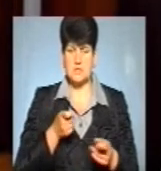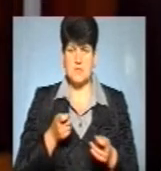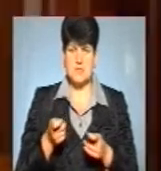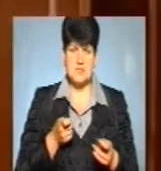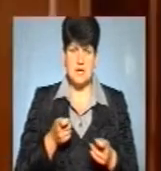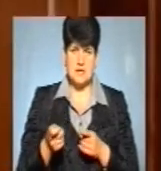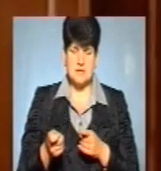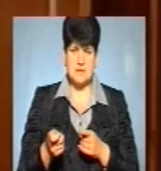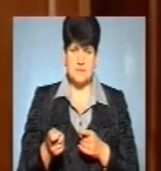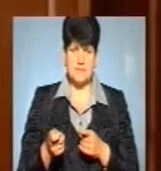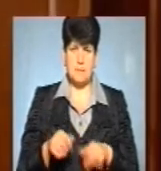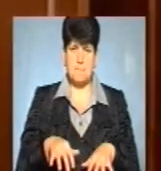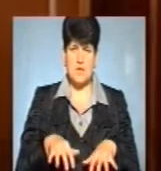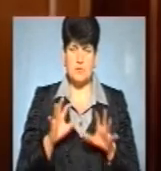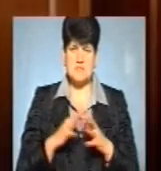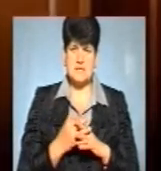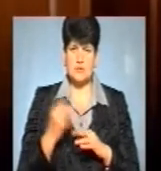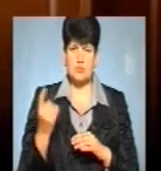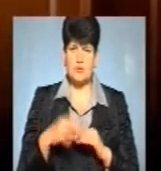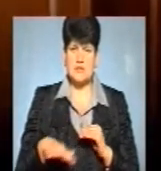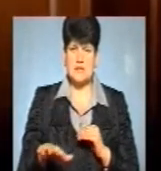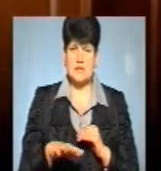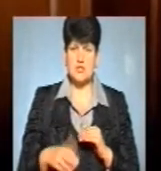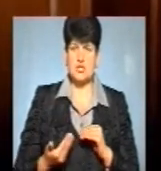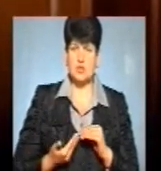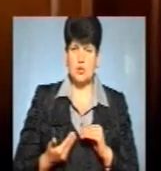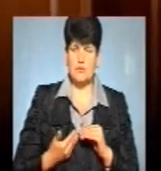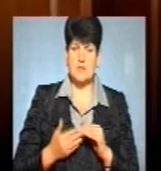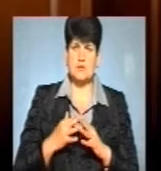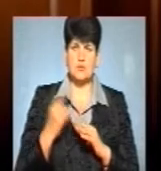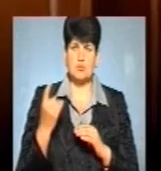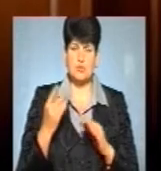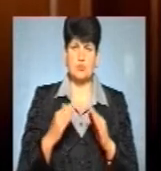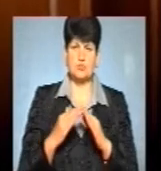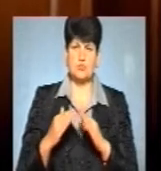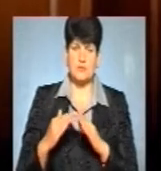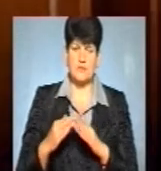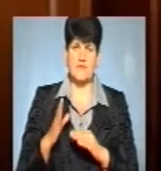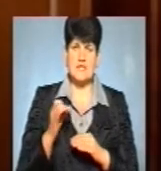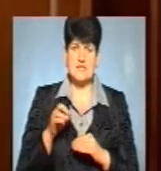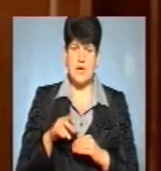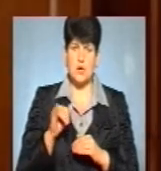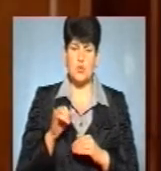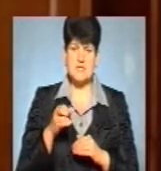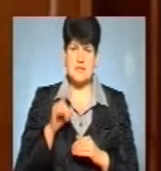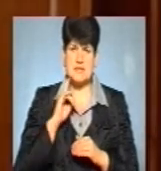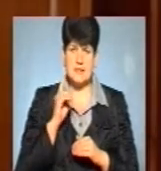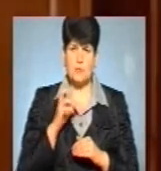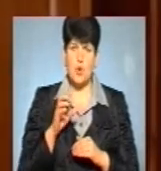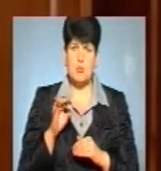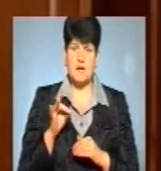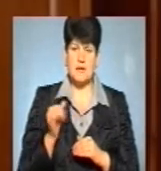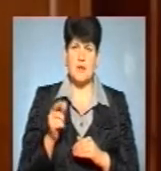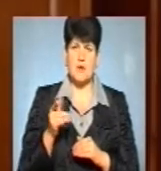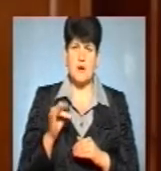Молчанова. Підтоплені сільськогосподарські ділянки, житлові та господарські будівлі в селах Вістря, Устя-Зелене, Тростянці, Бобрівники,